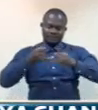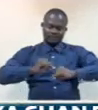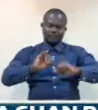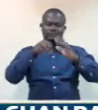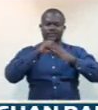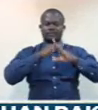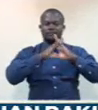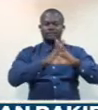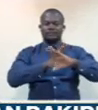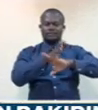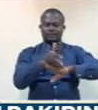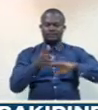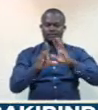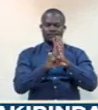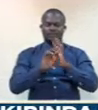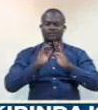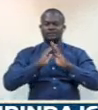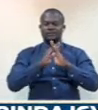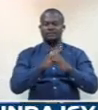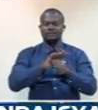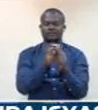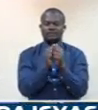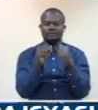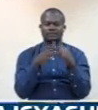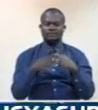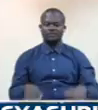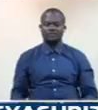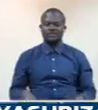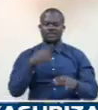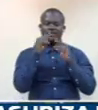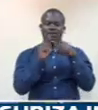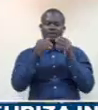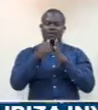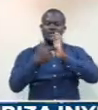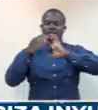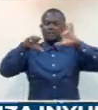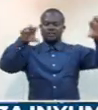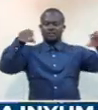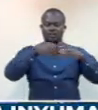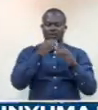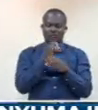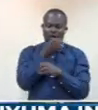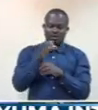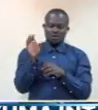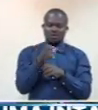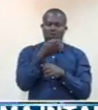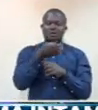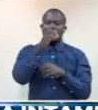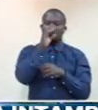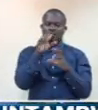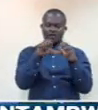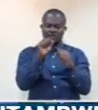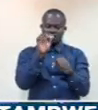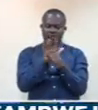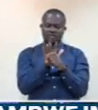mu kurwanya abarenga ku mabwiriza yo kurwanya COVID-19 ni abantu bagiye bagaragara hirya no hino mu tubari bafashwe nabo